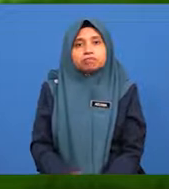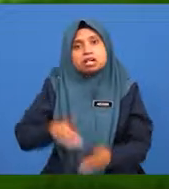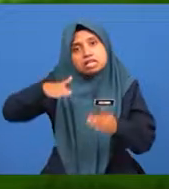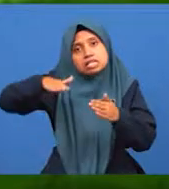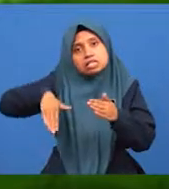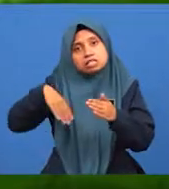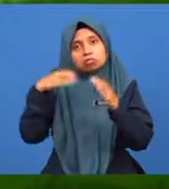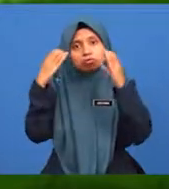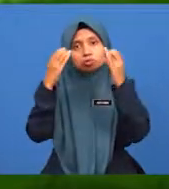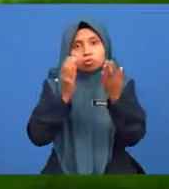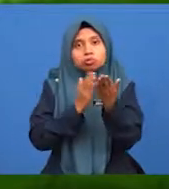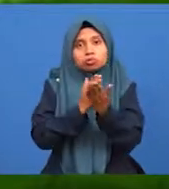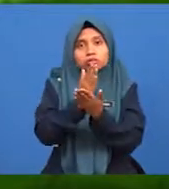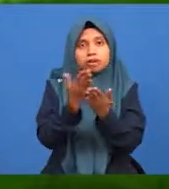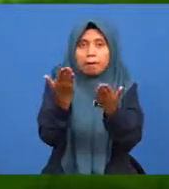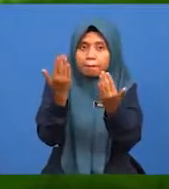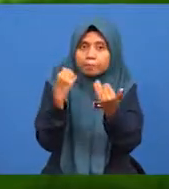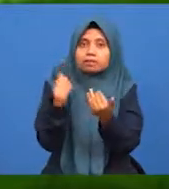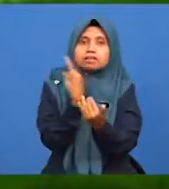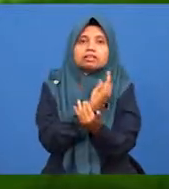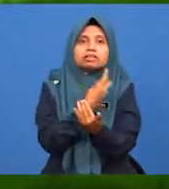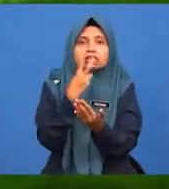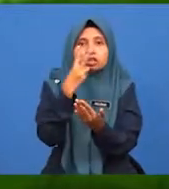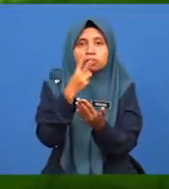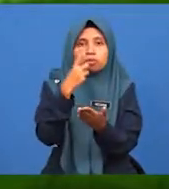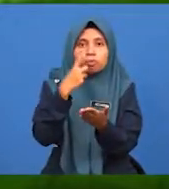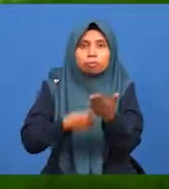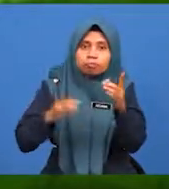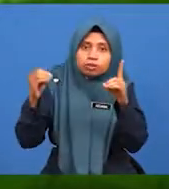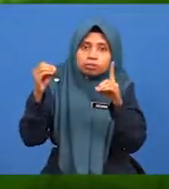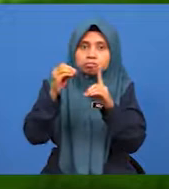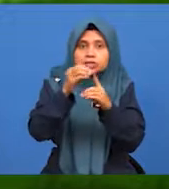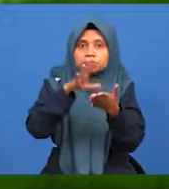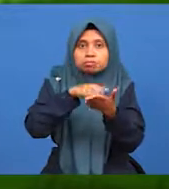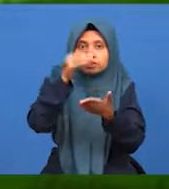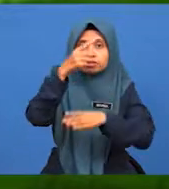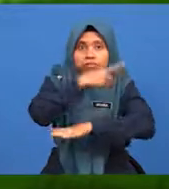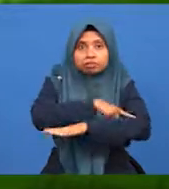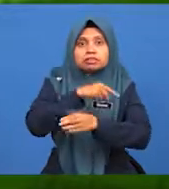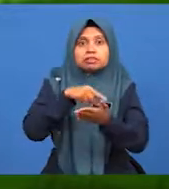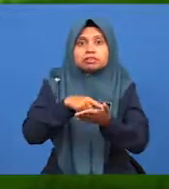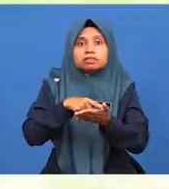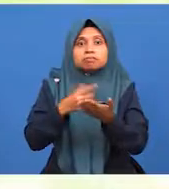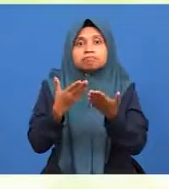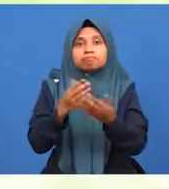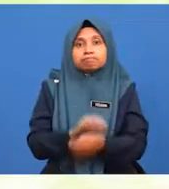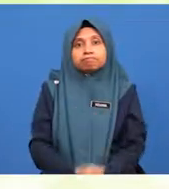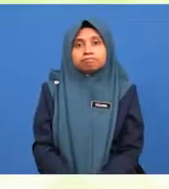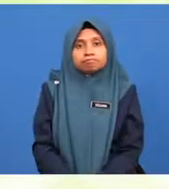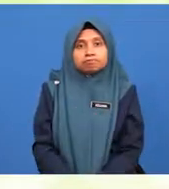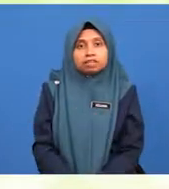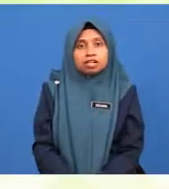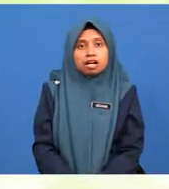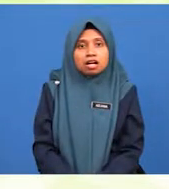Sebelum cikgu teruskan, mari kita lihat apakah objektif pembelajaran pada hari ini.